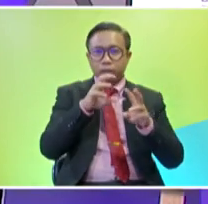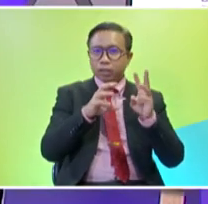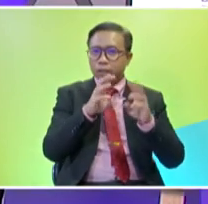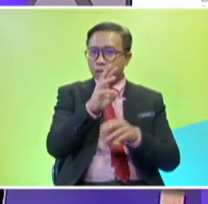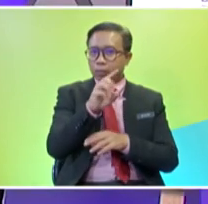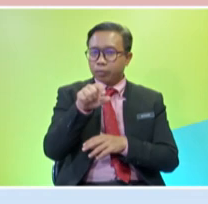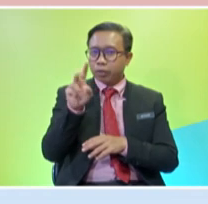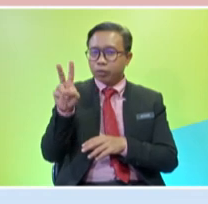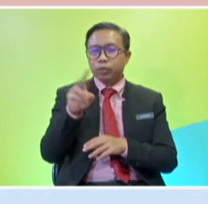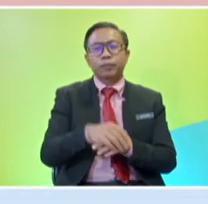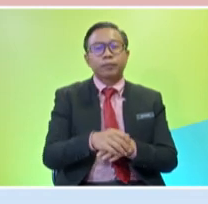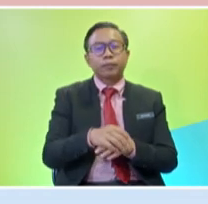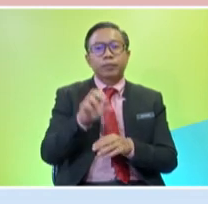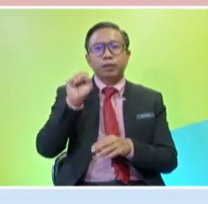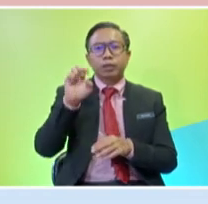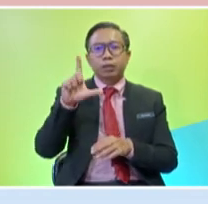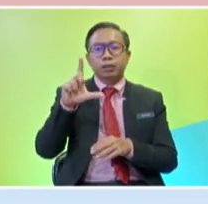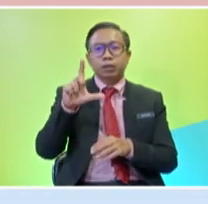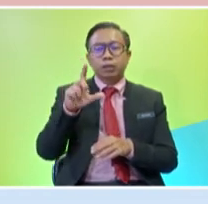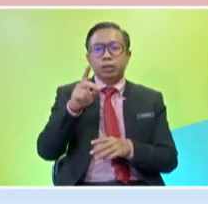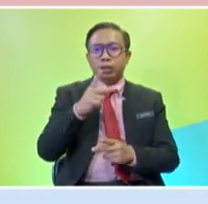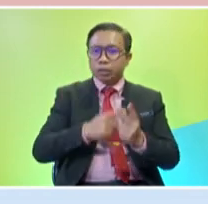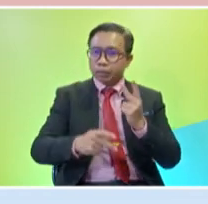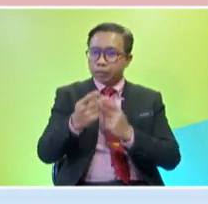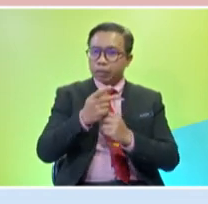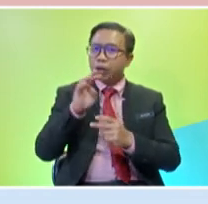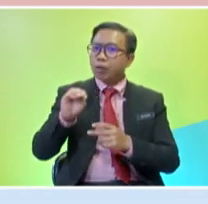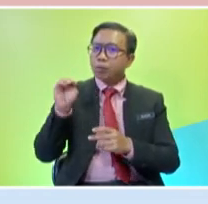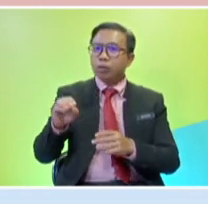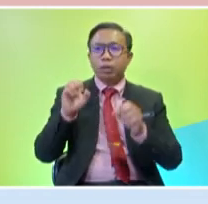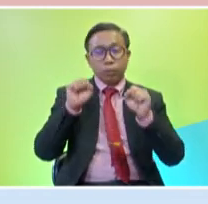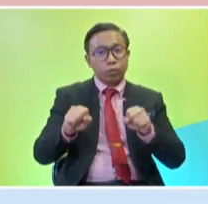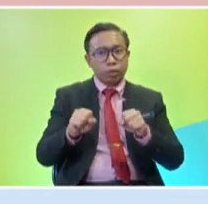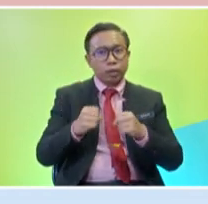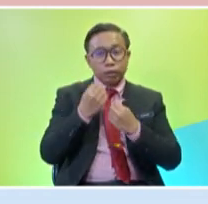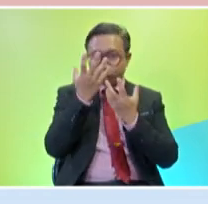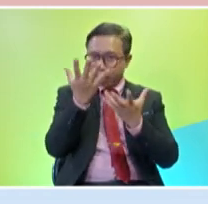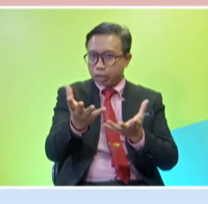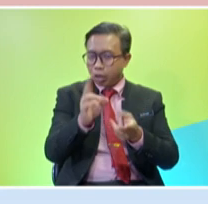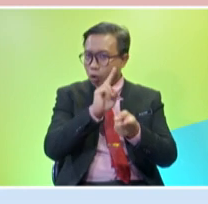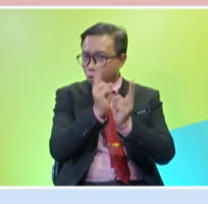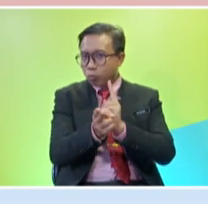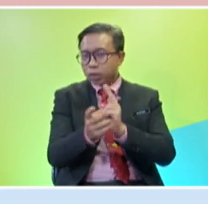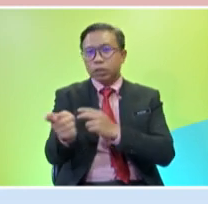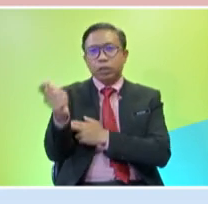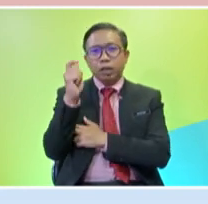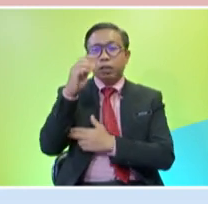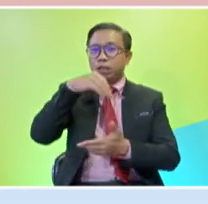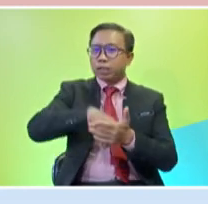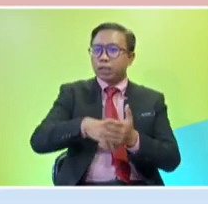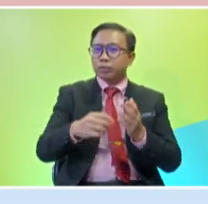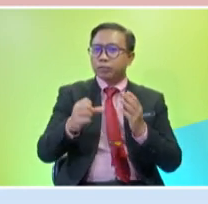sel kimia yang pertama murid boleh menerangkan perubahan tenaga dalam sel kimia